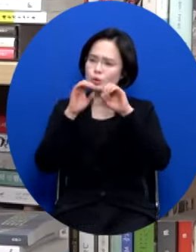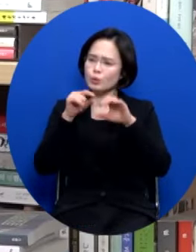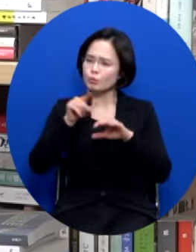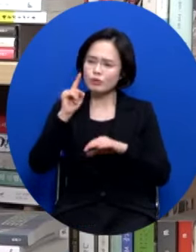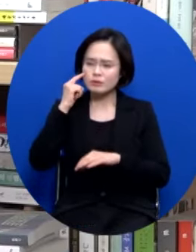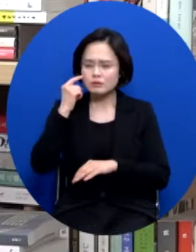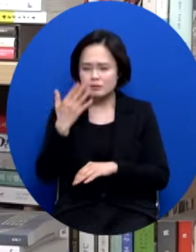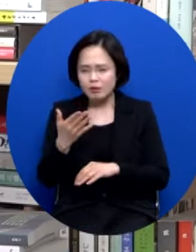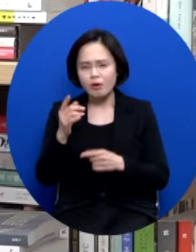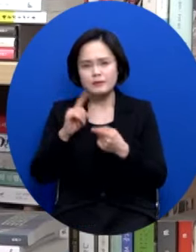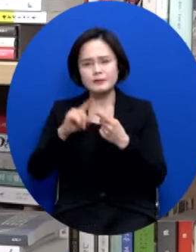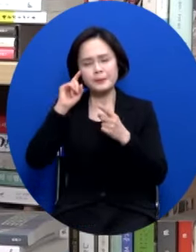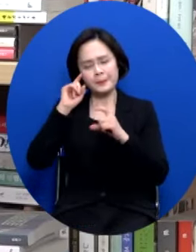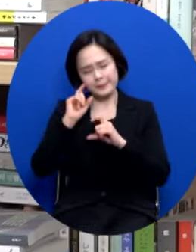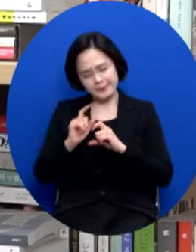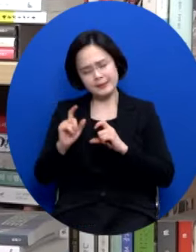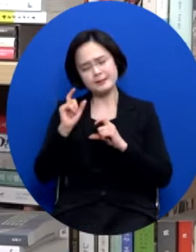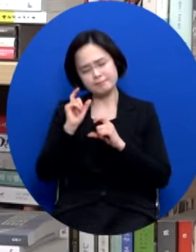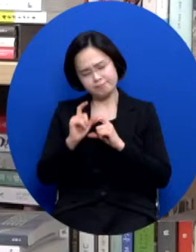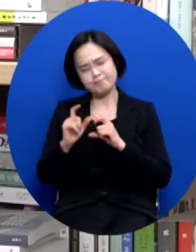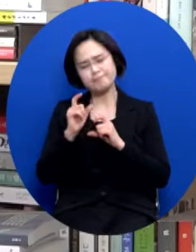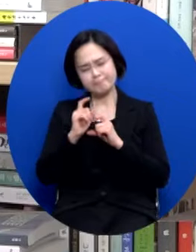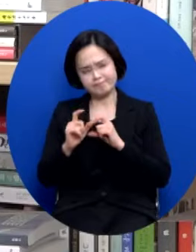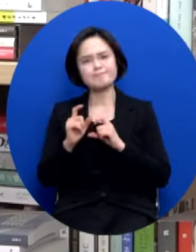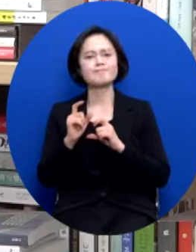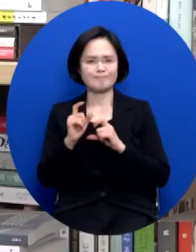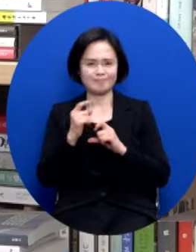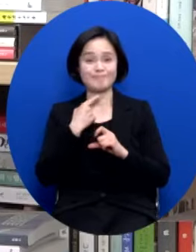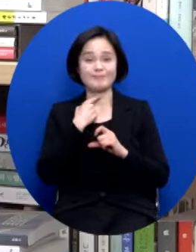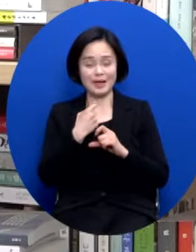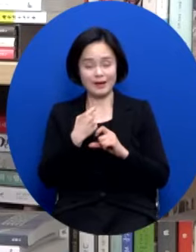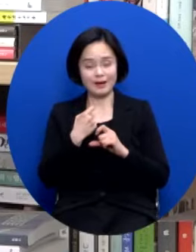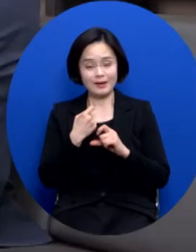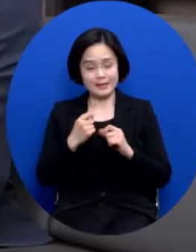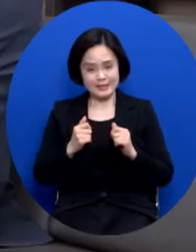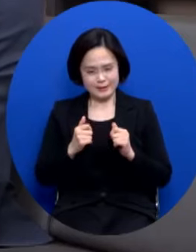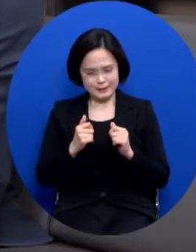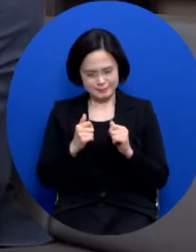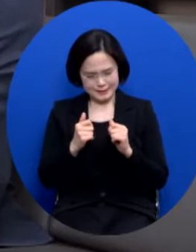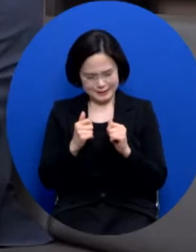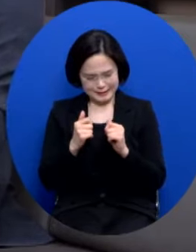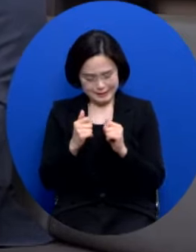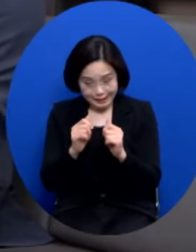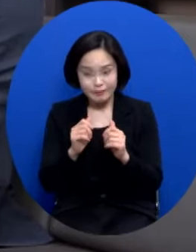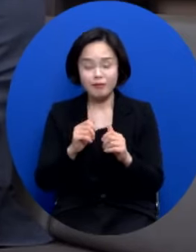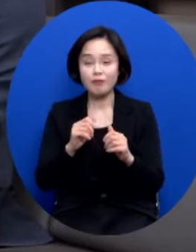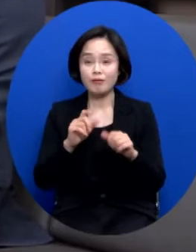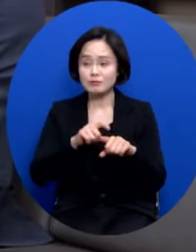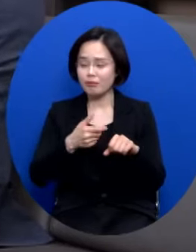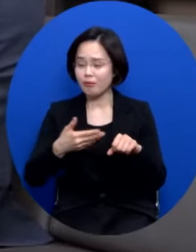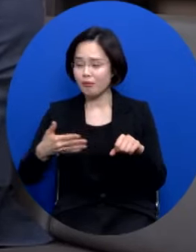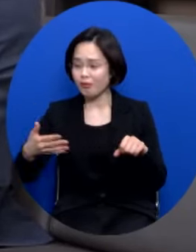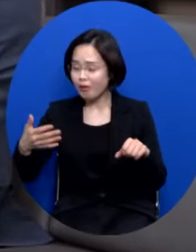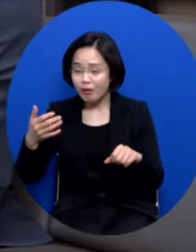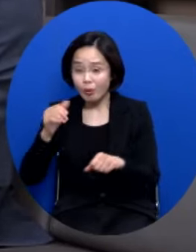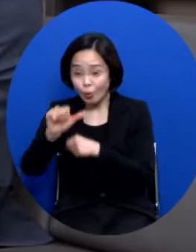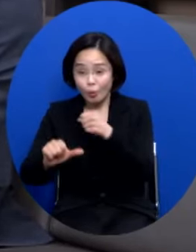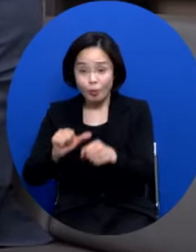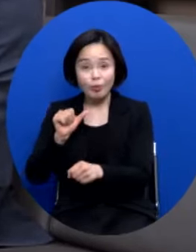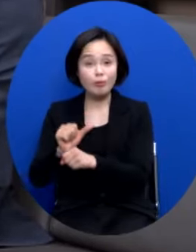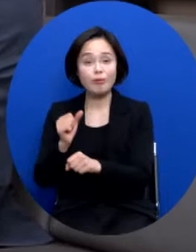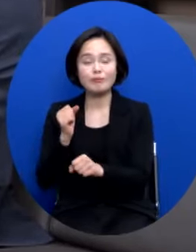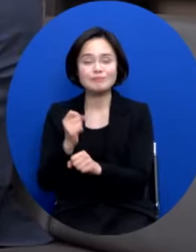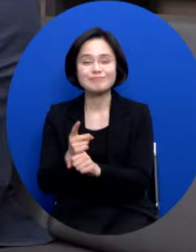시간을 가졌던 것 같습니다. 그러고 나서 보니까 5년이 이렇게 빨리 지나갔네요. 한국의 많은 교회들이 각자의 개성을